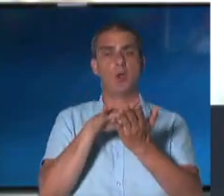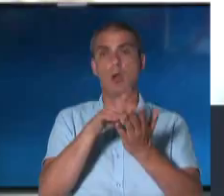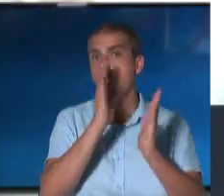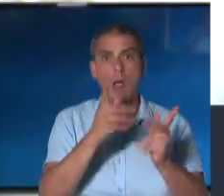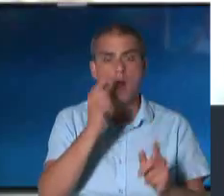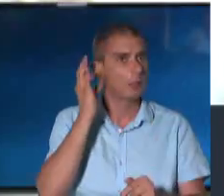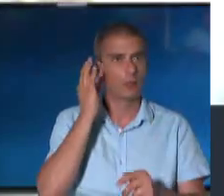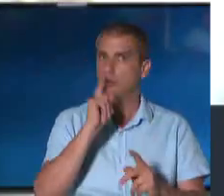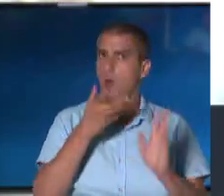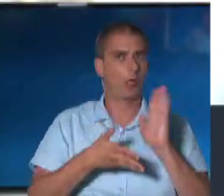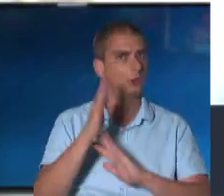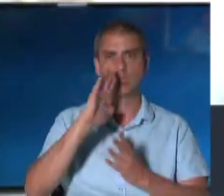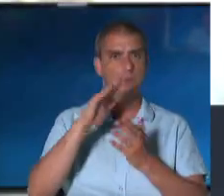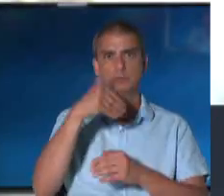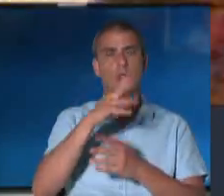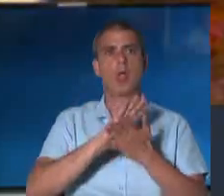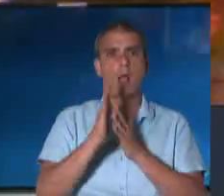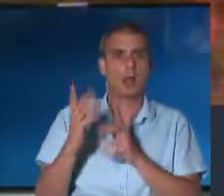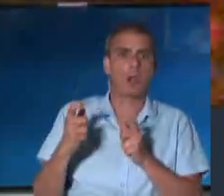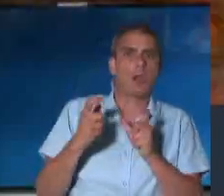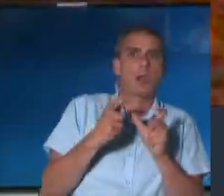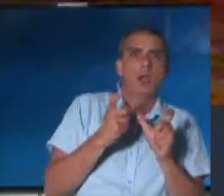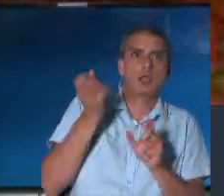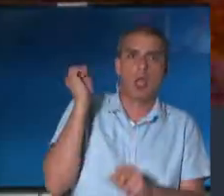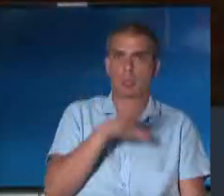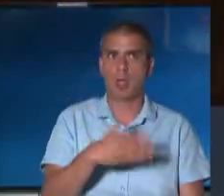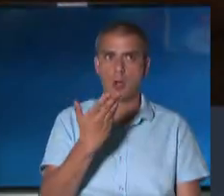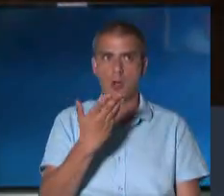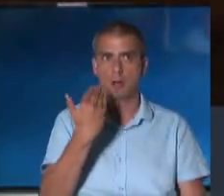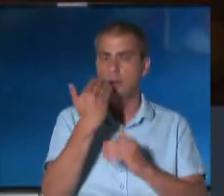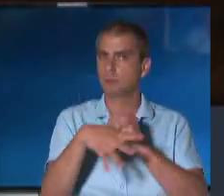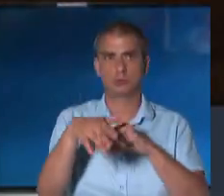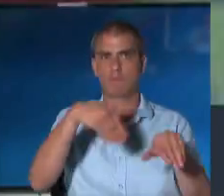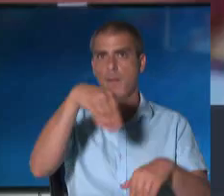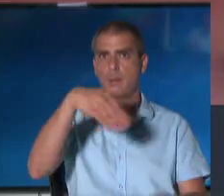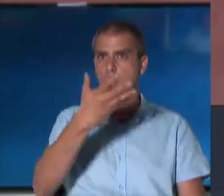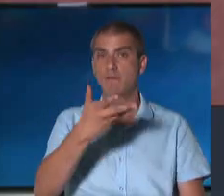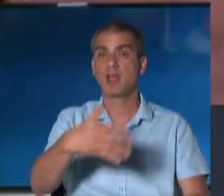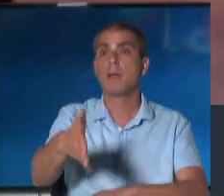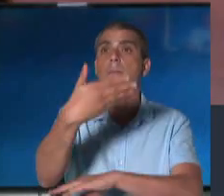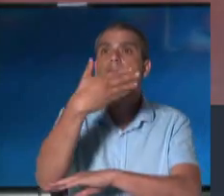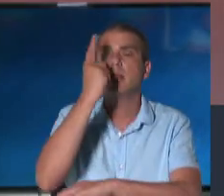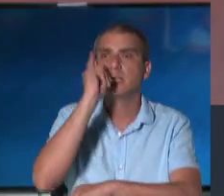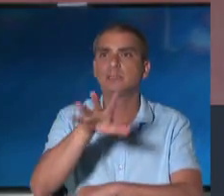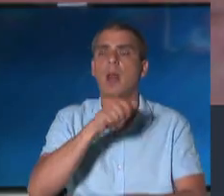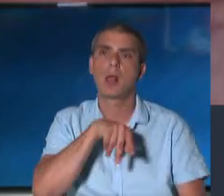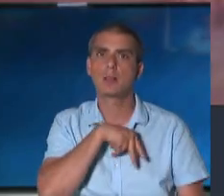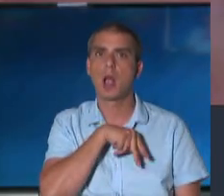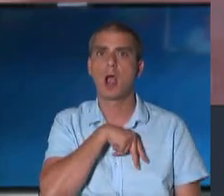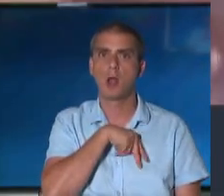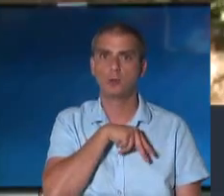הזו הנשים האלו לא יוצאות ממעגל הזנות, אלא רק נדחקות לקרן הפינה ובסופו של יום מוצאות את עצמן ברחוב. המדינה צריכה לקחת